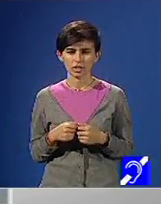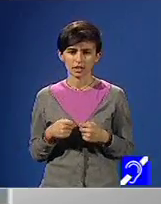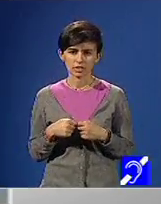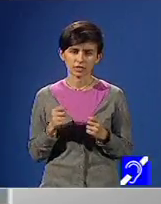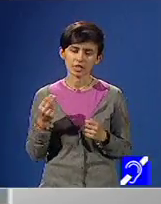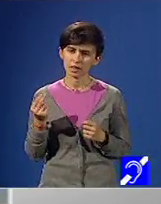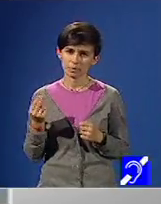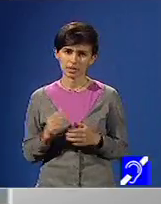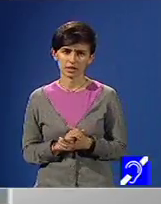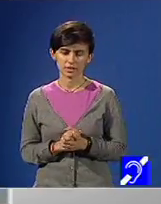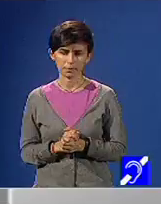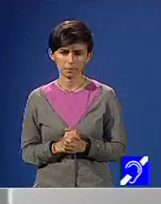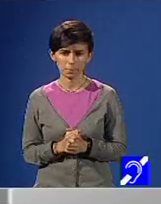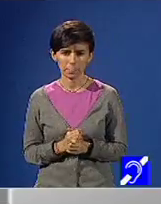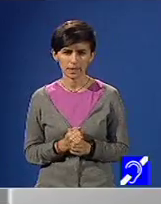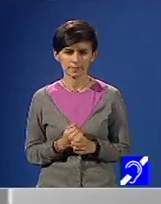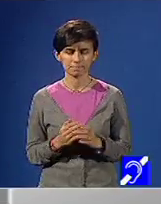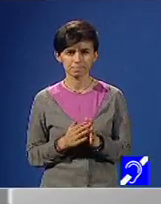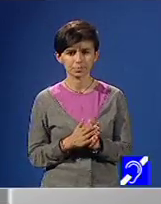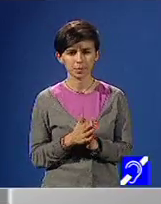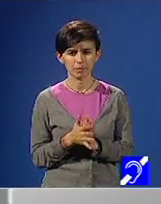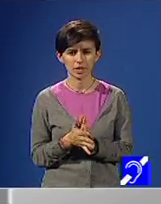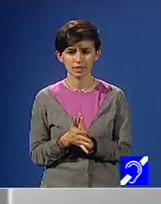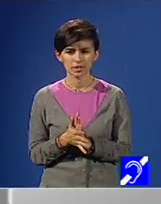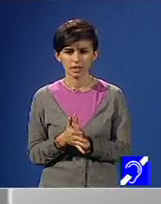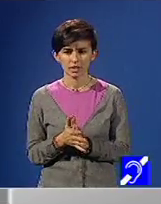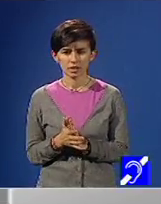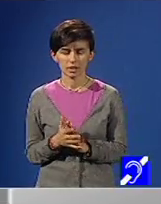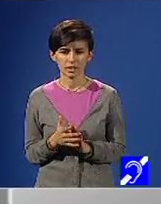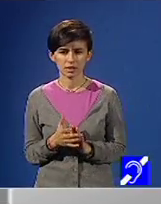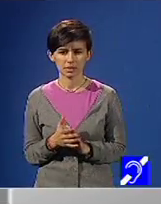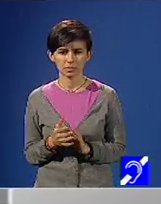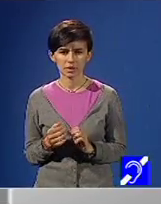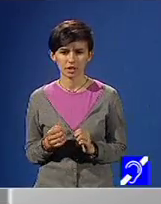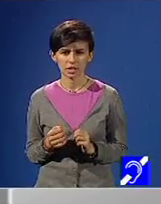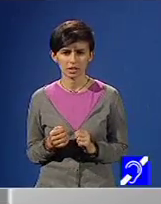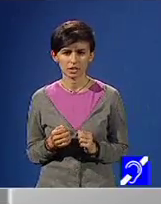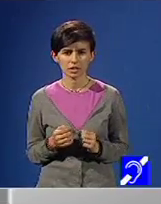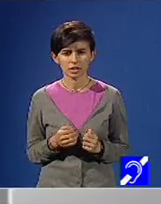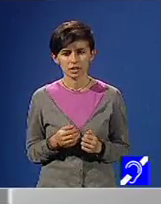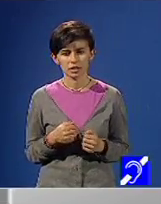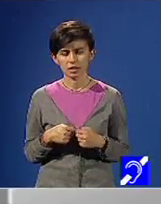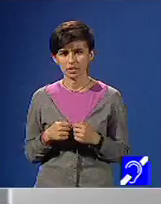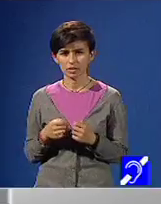orice... E ca și cum ar spune că pentru mine e ca și a doua mamă.